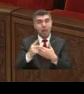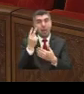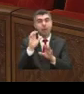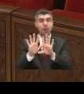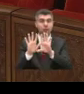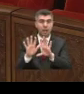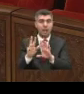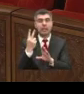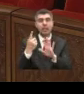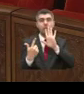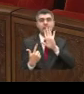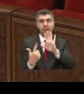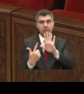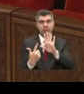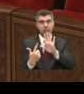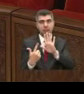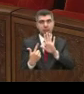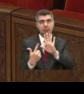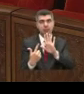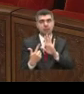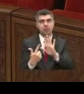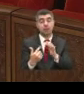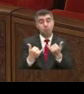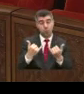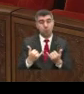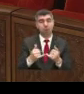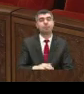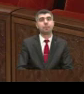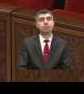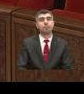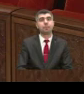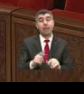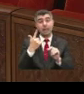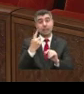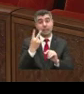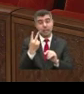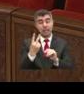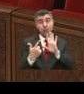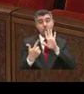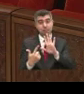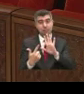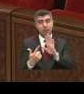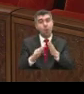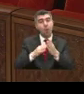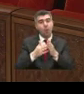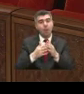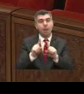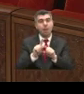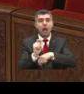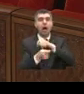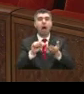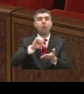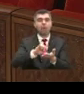إلى 72 في 100 ألف حالة اليوم. وهذه 72 أغلبيتها في العالم القربي في المناطق